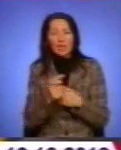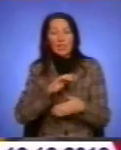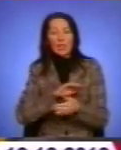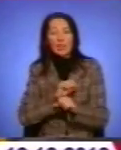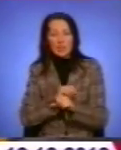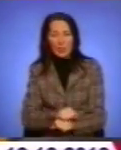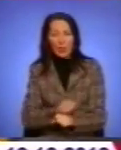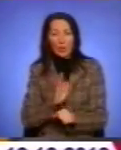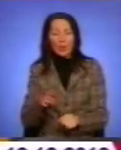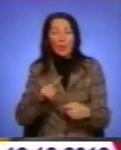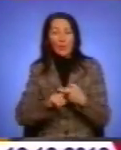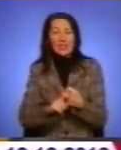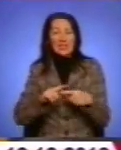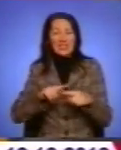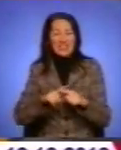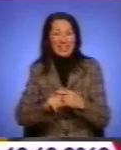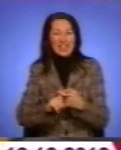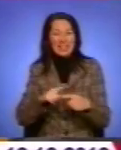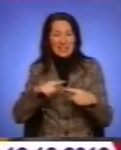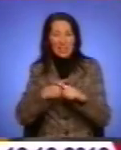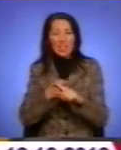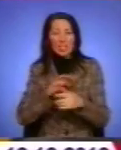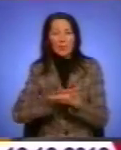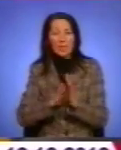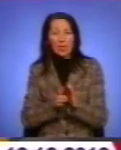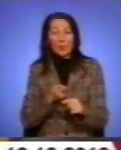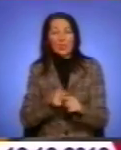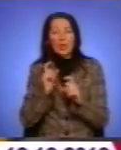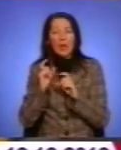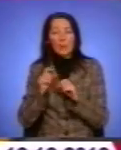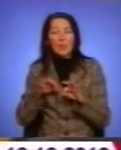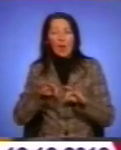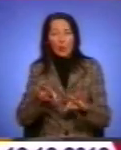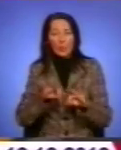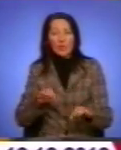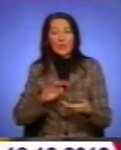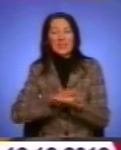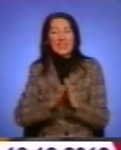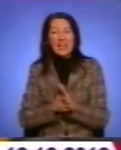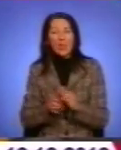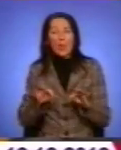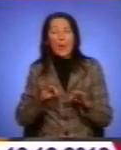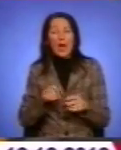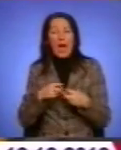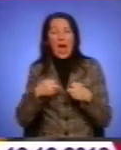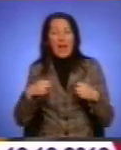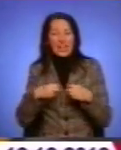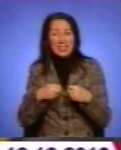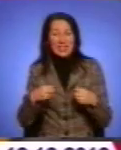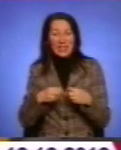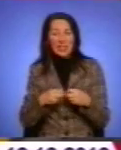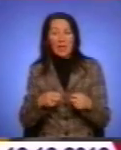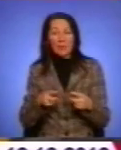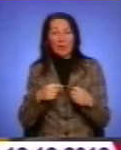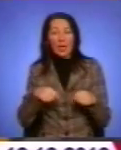даних автомобілів, з станом резини, тобто була так звана